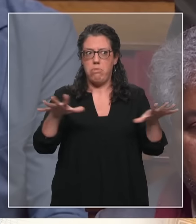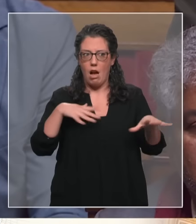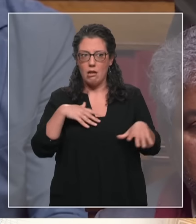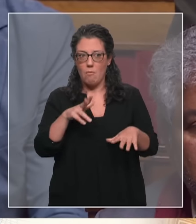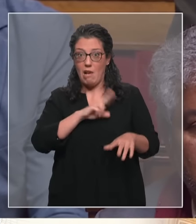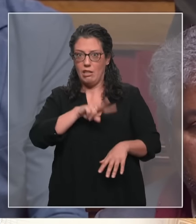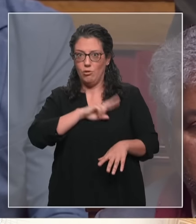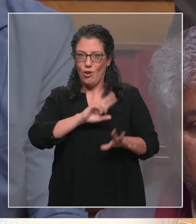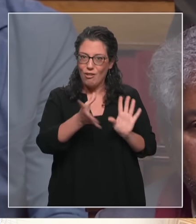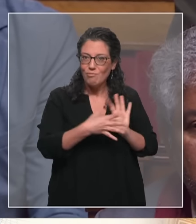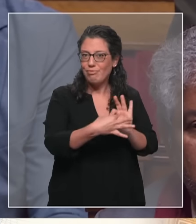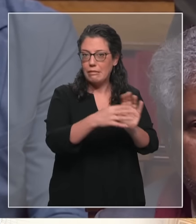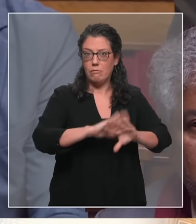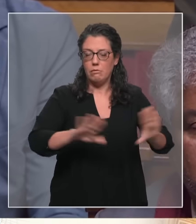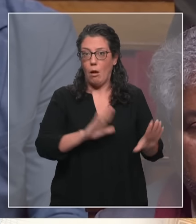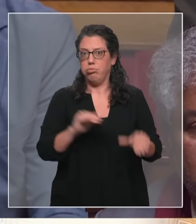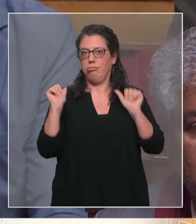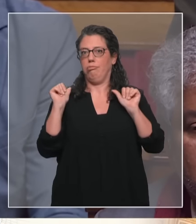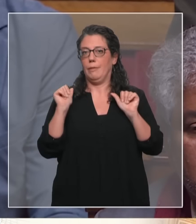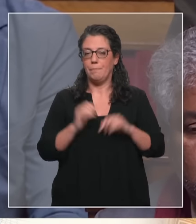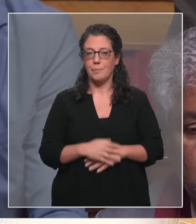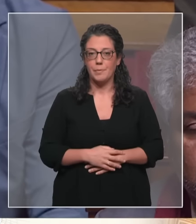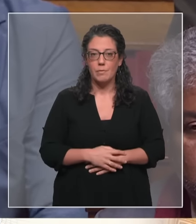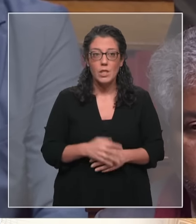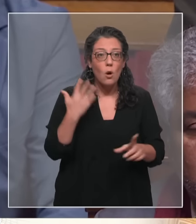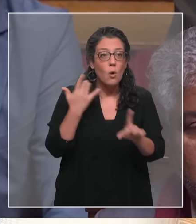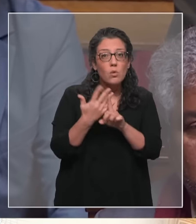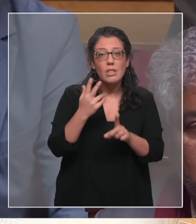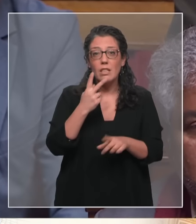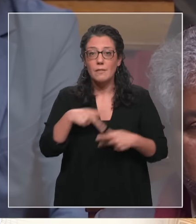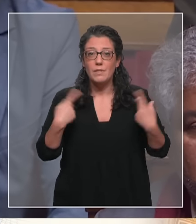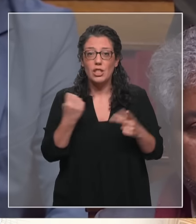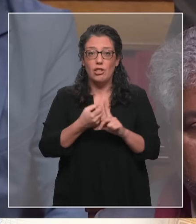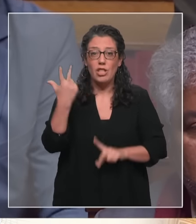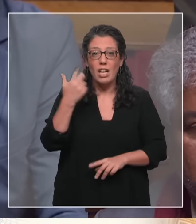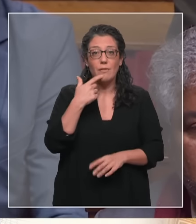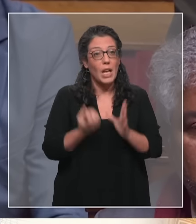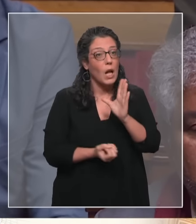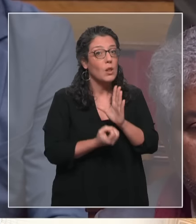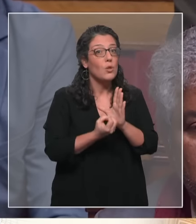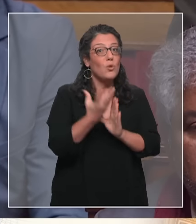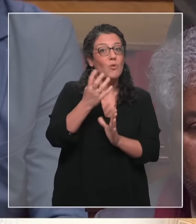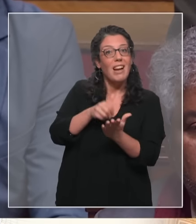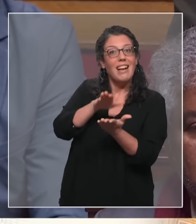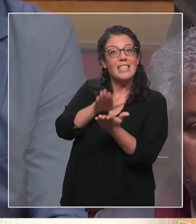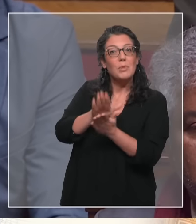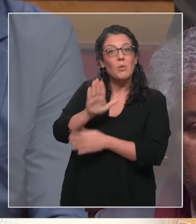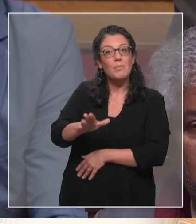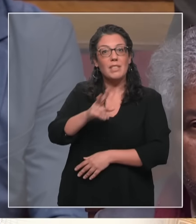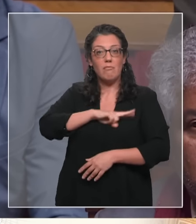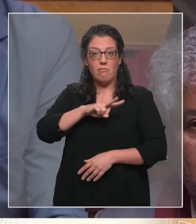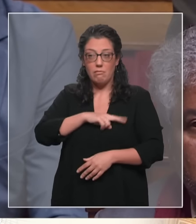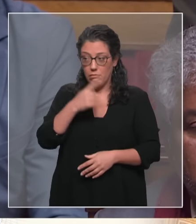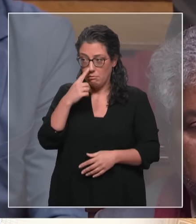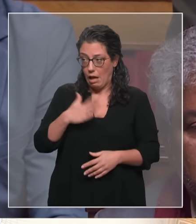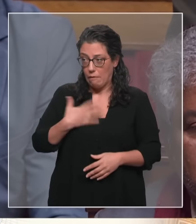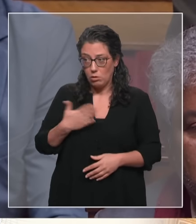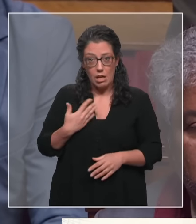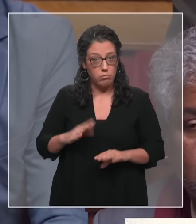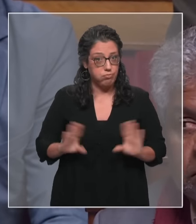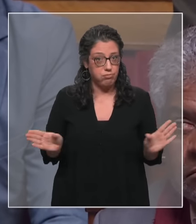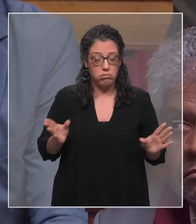un contexte de vie déjà très cher, toute nouvelle souscription sera désormais plus désavantageuse, mais aussi plus